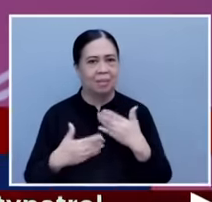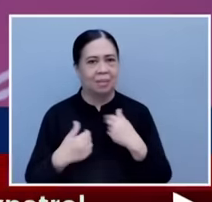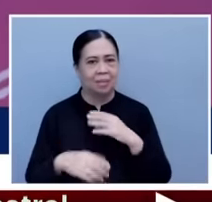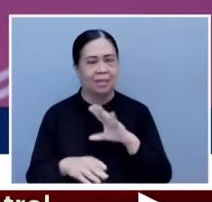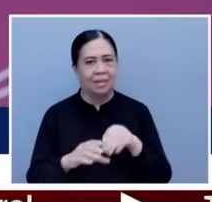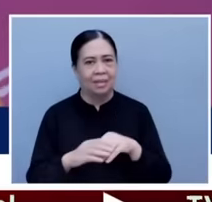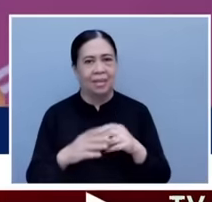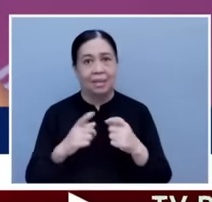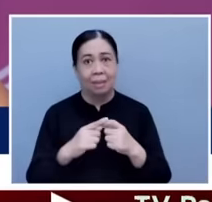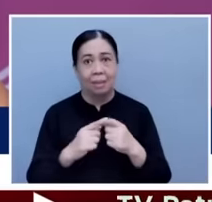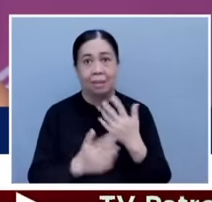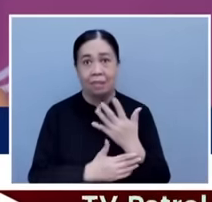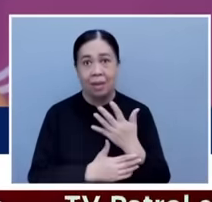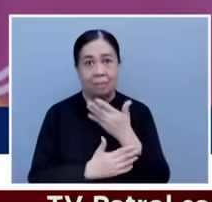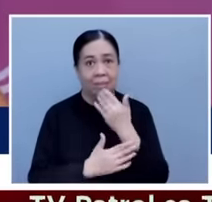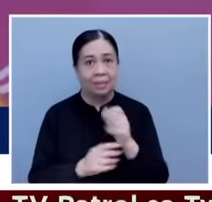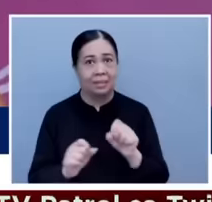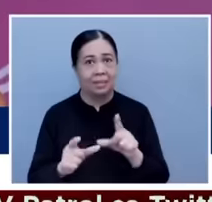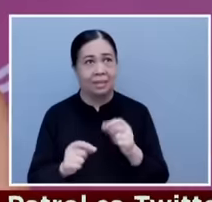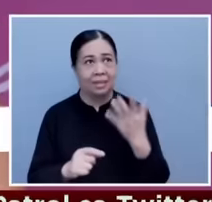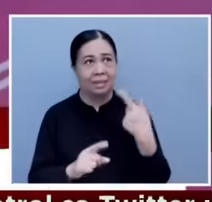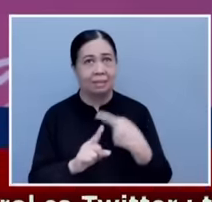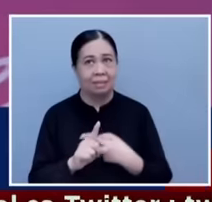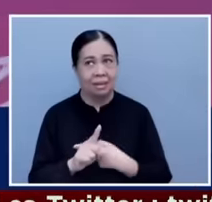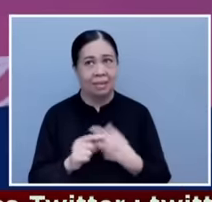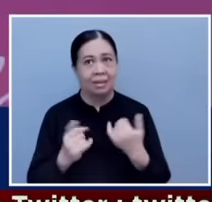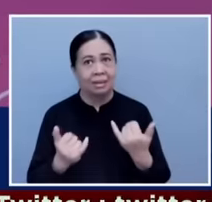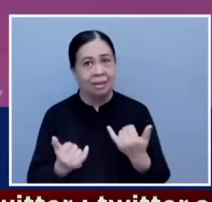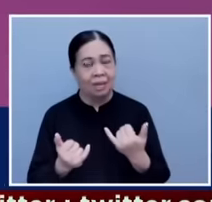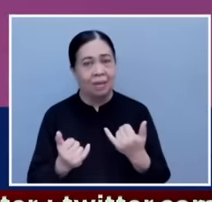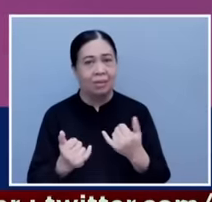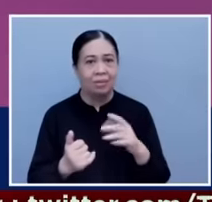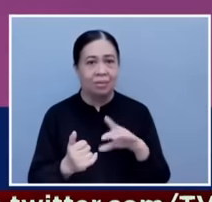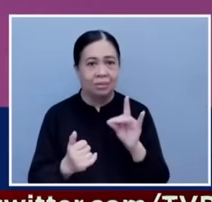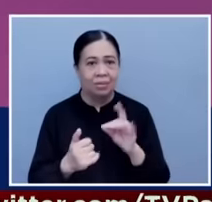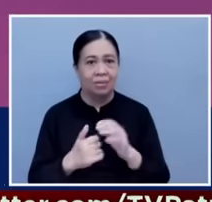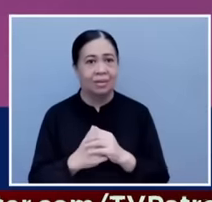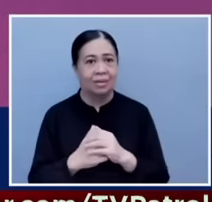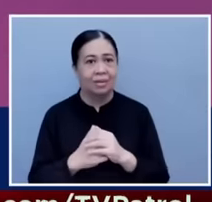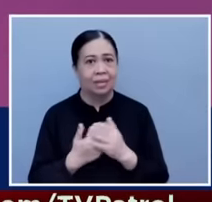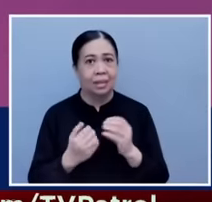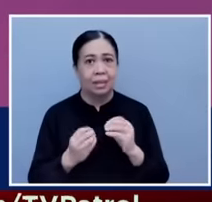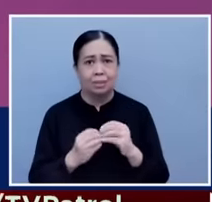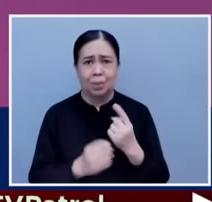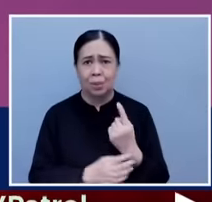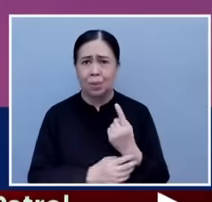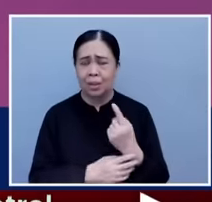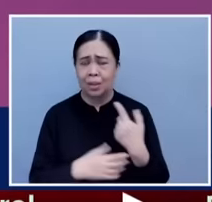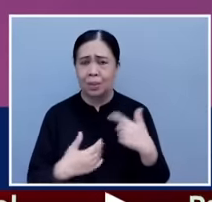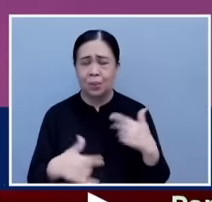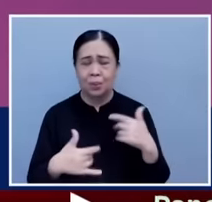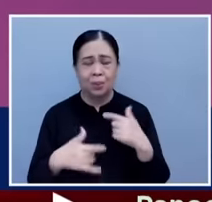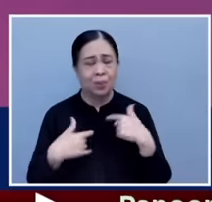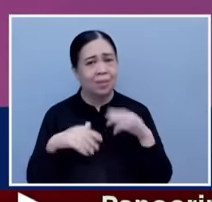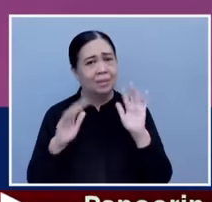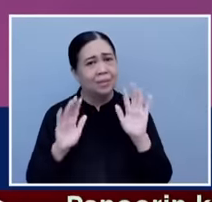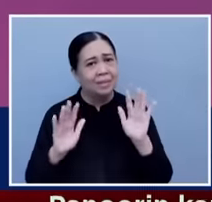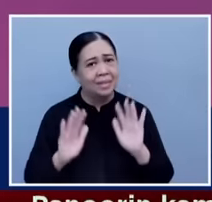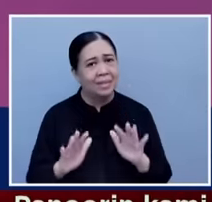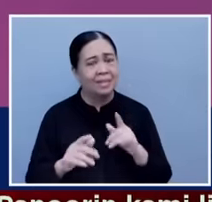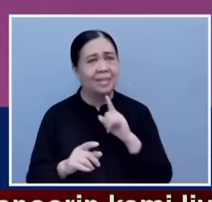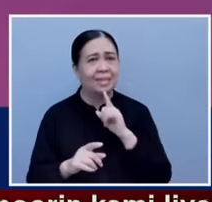5 ng bestsellers list last month. But now, finding out that we're at number 1 is amazing. I was